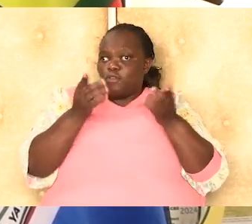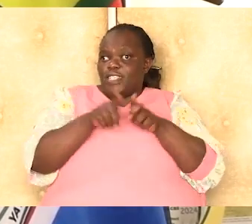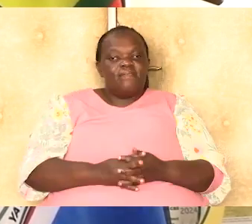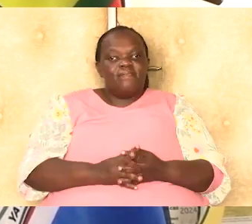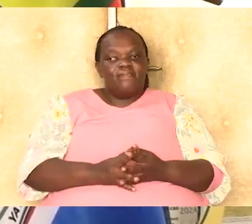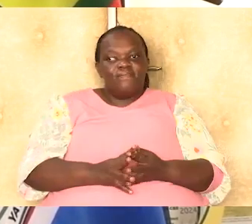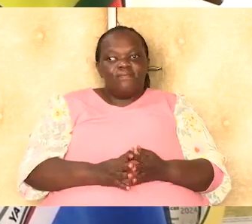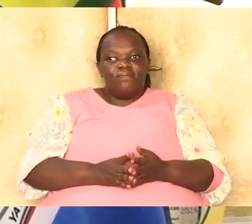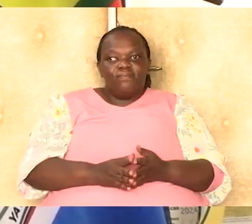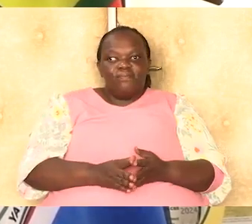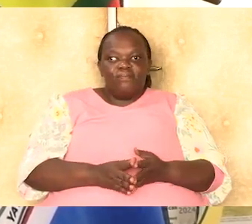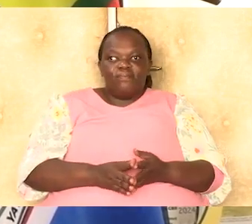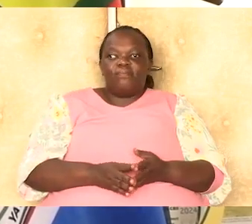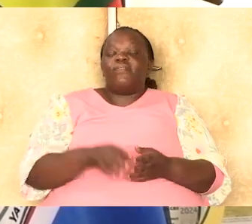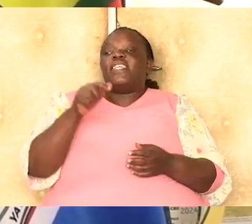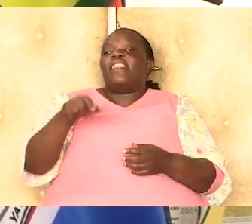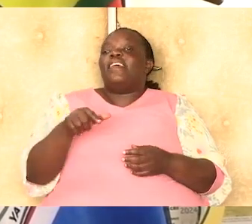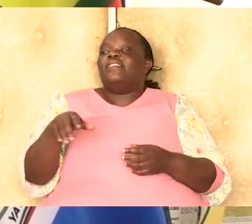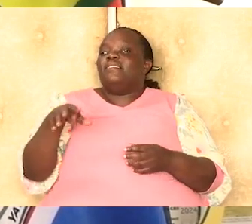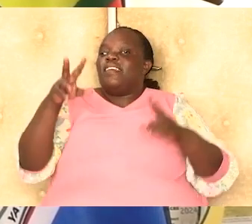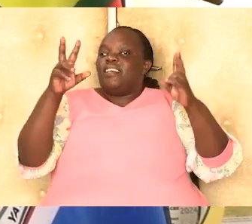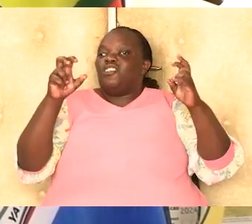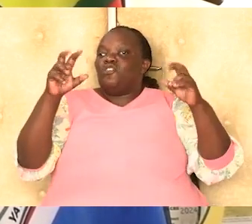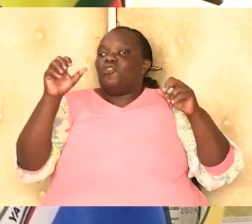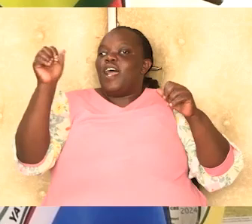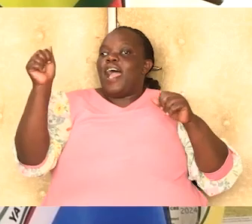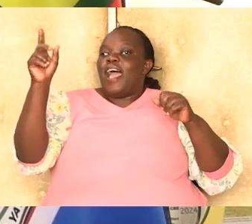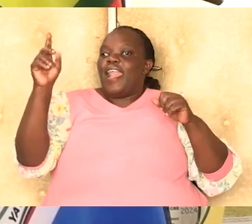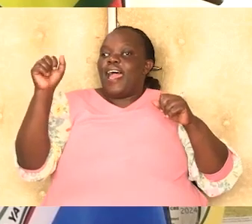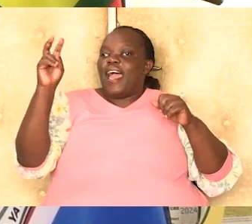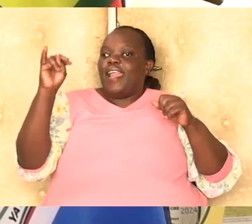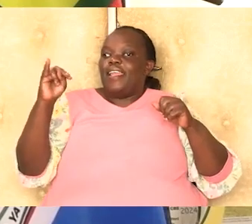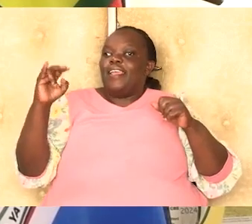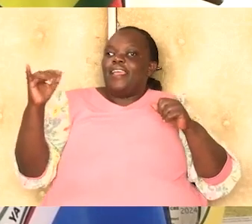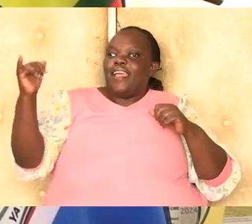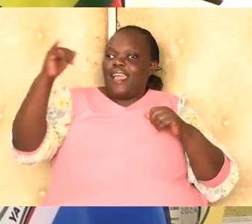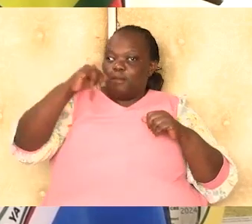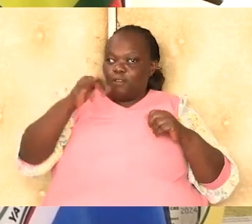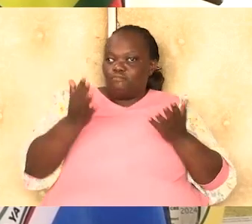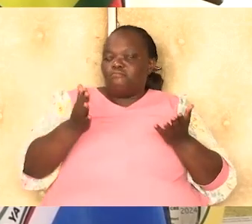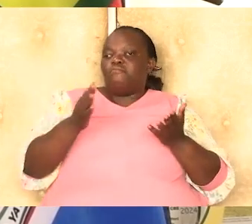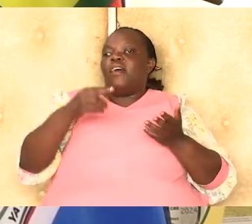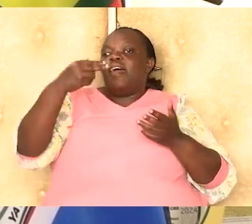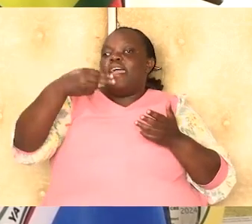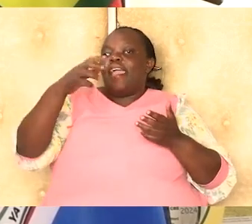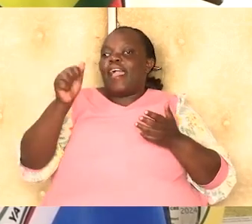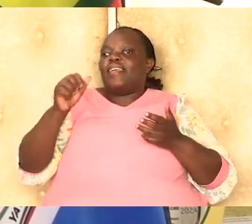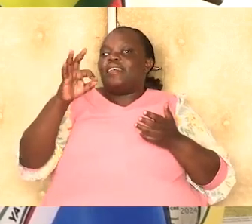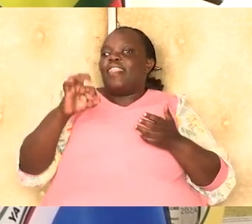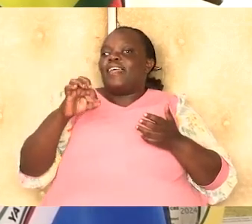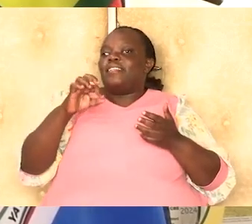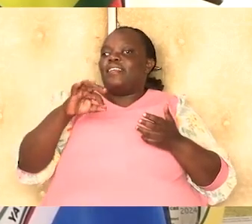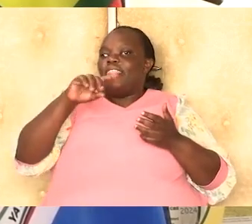jyothamo katika hii maswala ya adani tunashugulikia mambo ya airport pale ekari elfo tatu